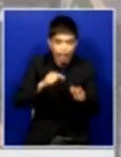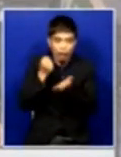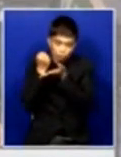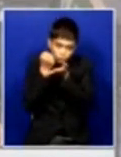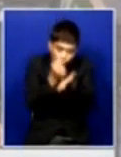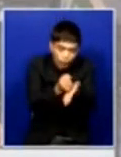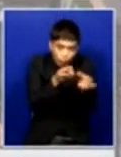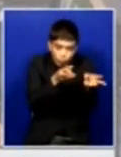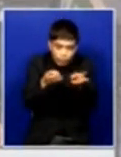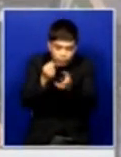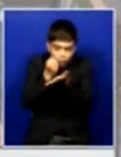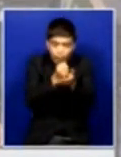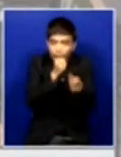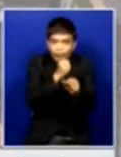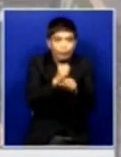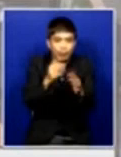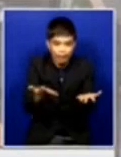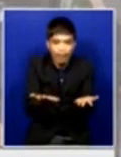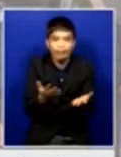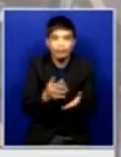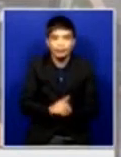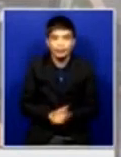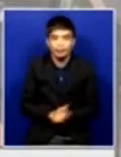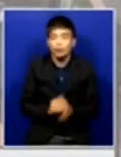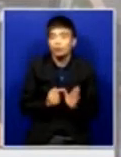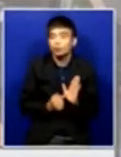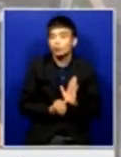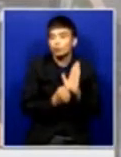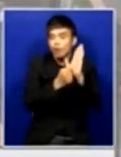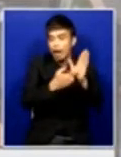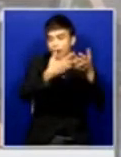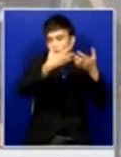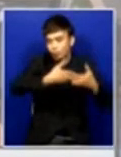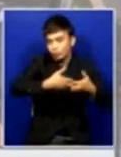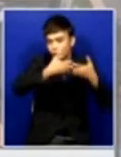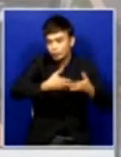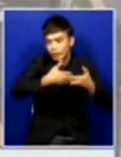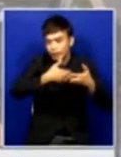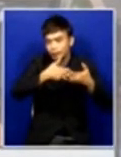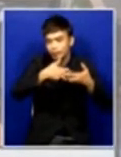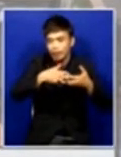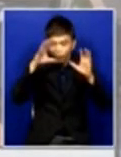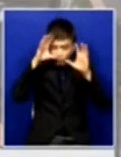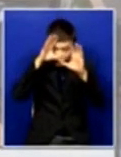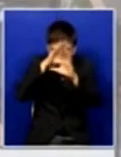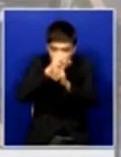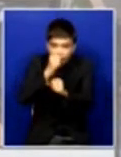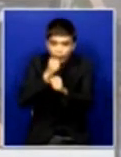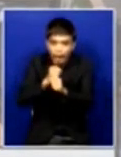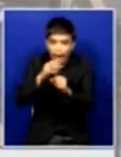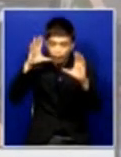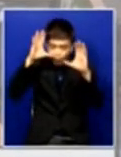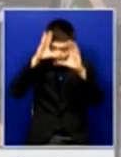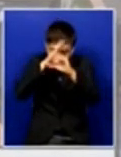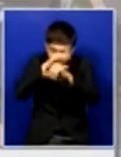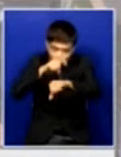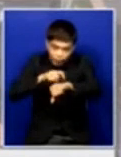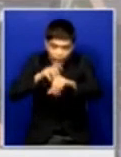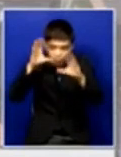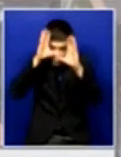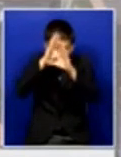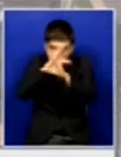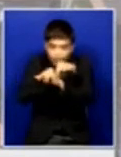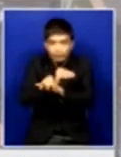เยียวยาอย่างไรอย่างเช่นอุตสาหกรรมนะครับในธุรกิจภาคกลางคืนนอกจากนี้ยังมีกลุ่มธุรกิจ